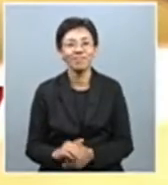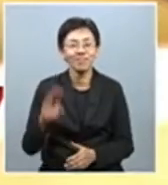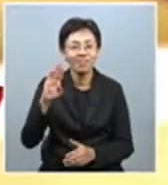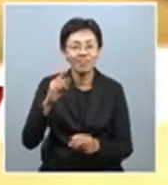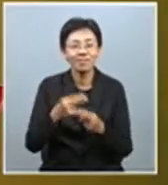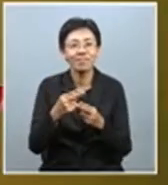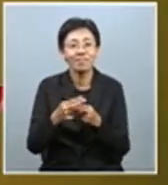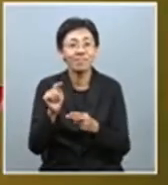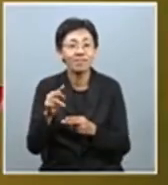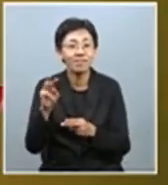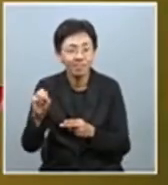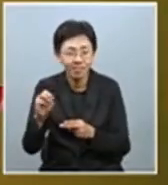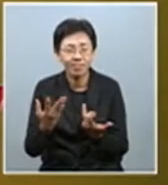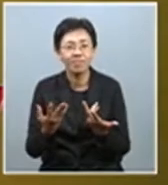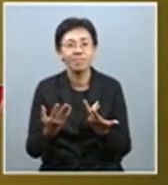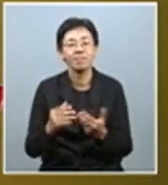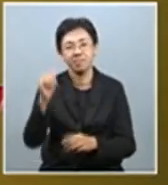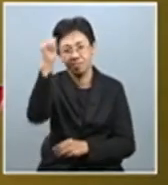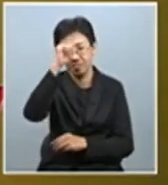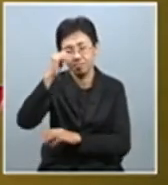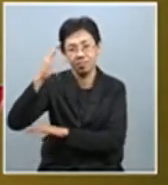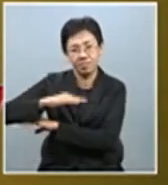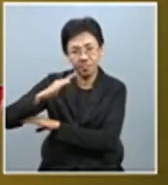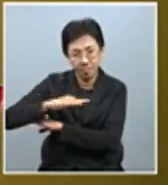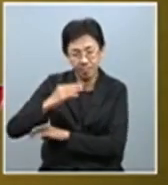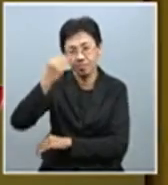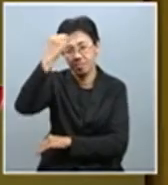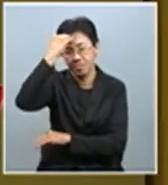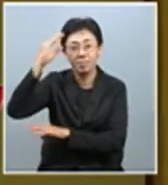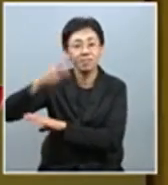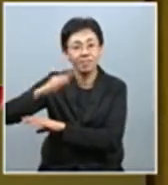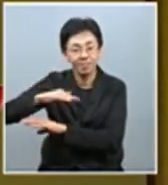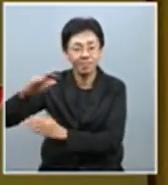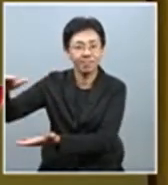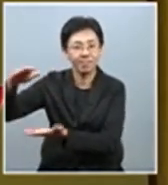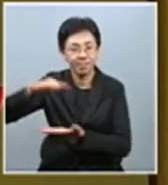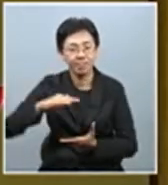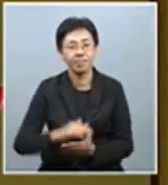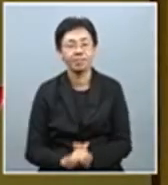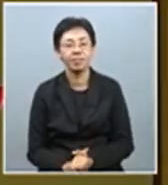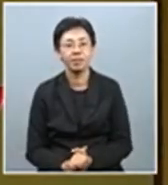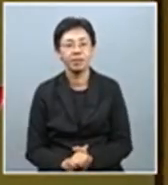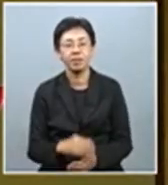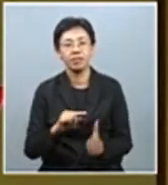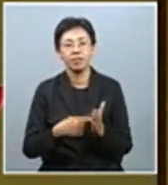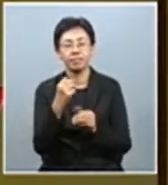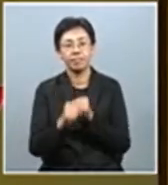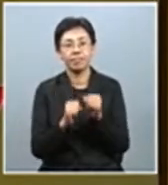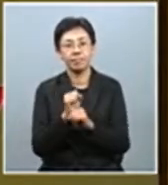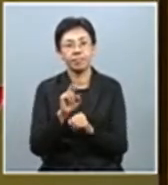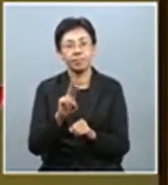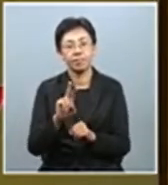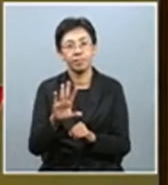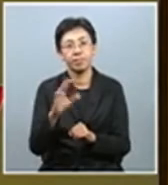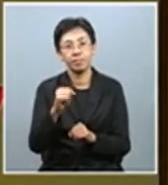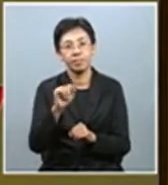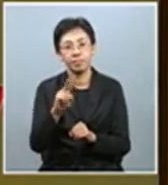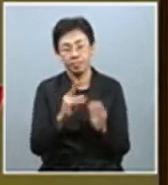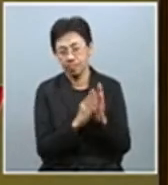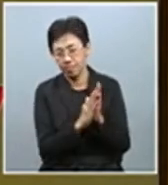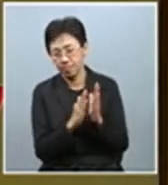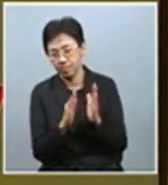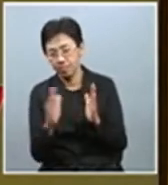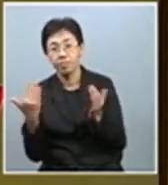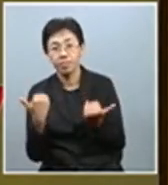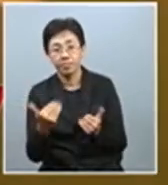ลูหร ือ ว่าพิมพ์ที่อินเดียพิมพ์จากที่ญี่ปุ่นนะคะ ซึ่งนับตั้งแต่ปี2512เป็นต้นมาจนถึงปัจจุบันแบ